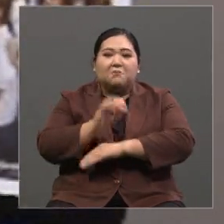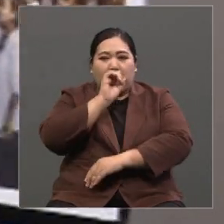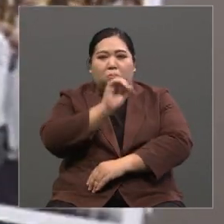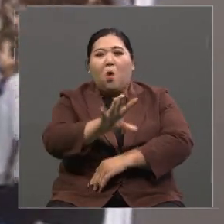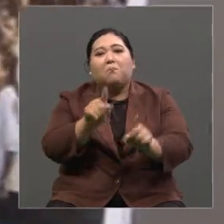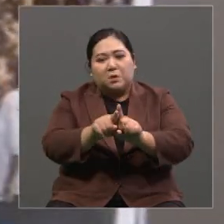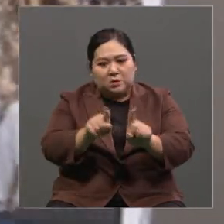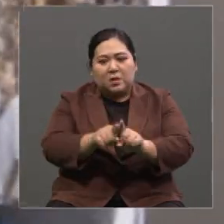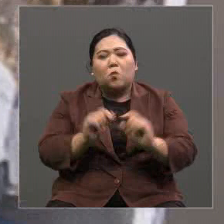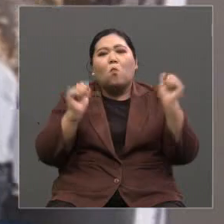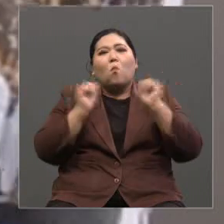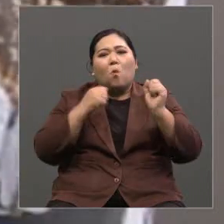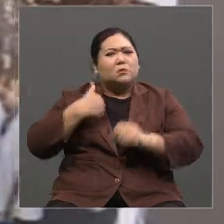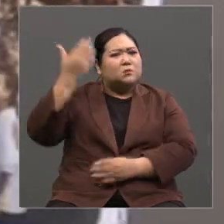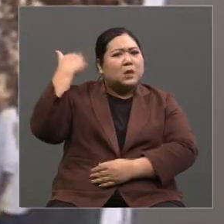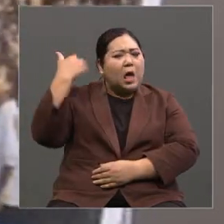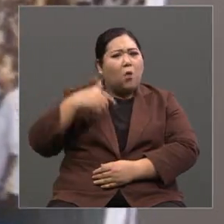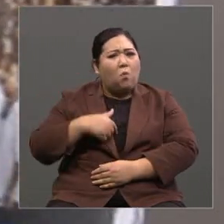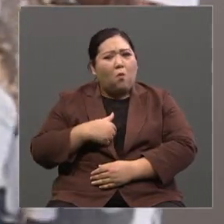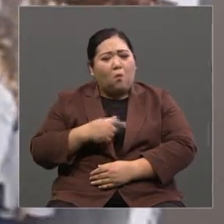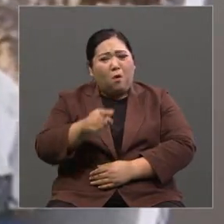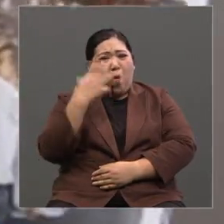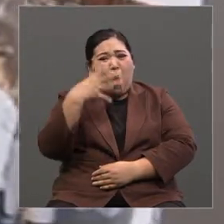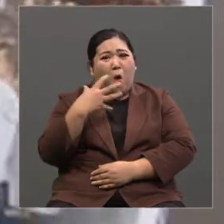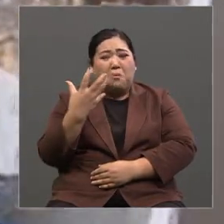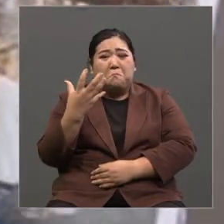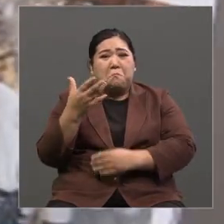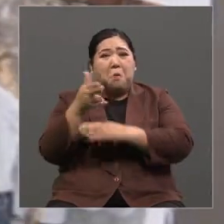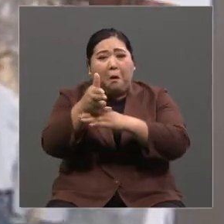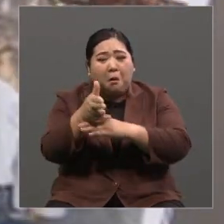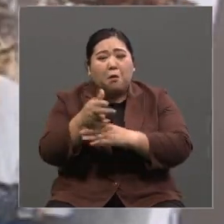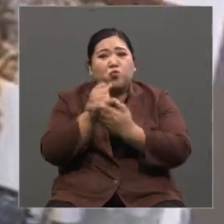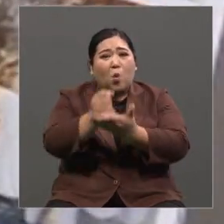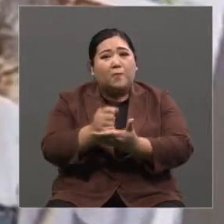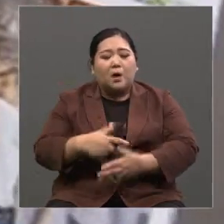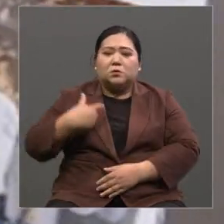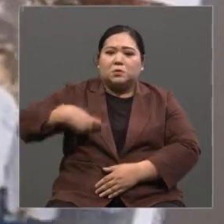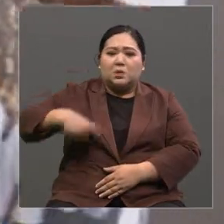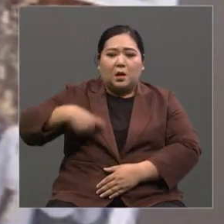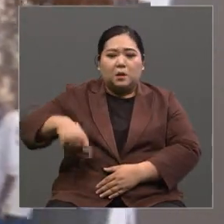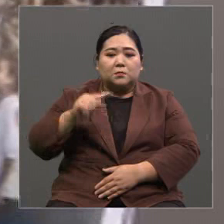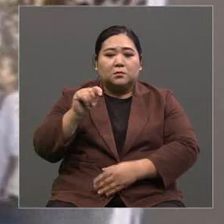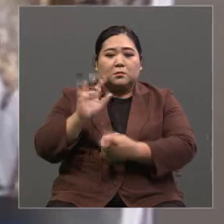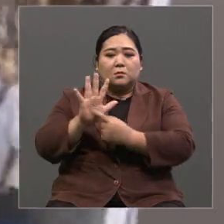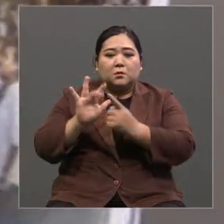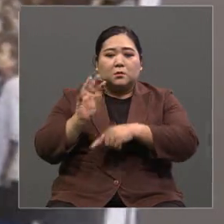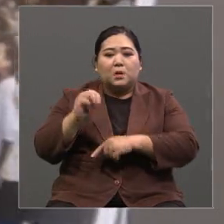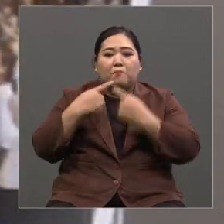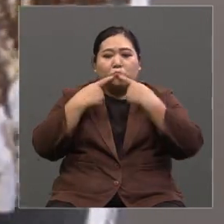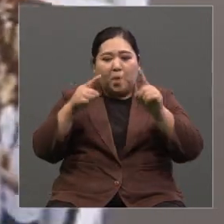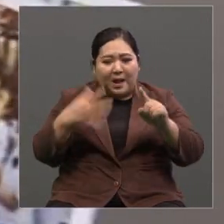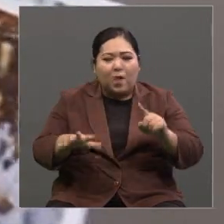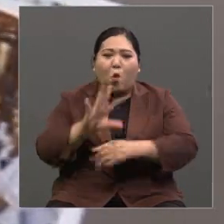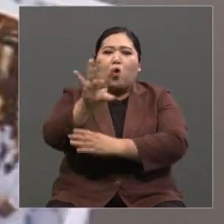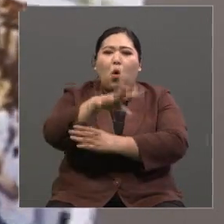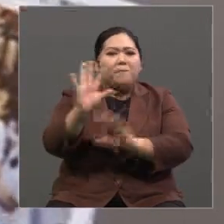นะเขากลัวว่าที่ผ่านมาเราเป็นเครื่องมือหรือเปล่าอันนี้คุณทนายตั้มสิทธาก็เลยบอกว่าเนี่ยไม่ได้หลอกใช้สื่อเป็น